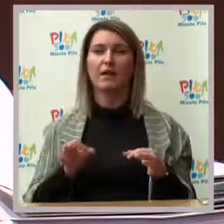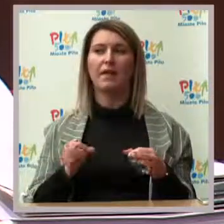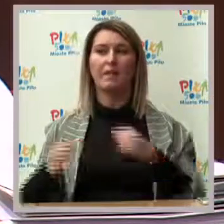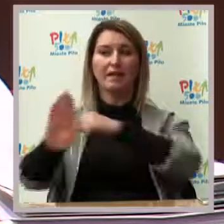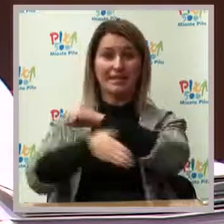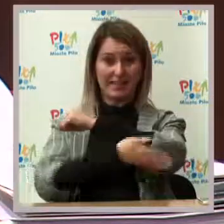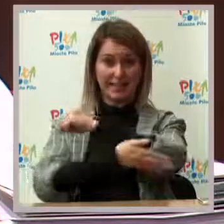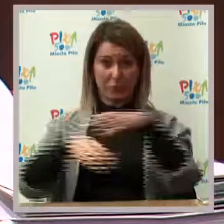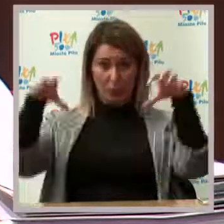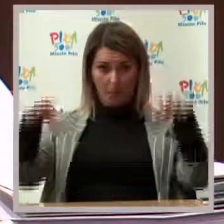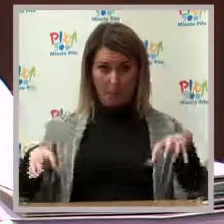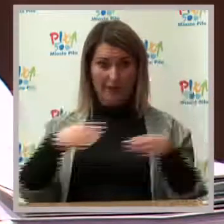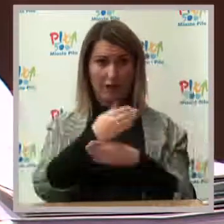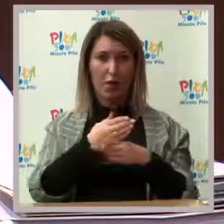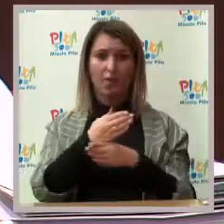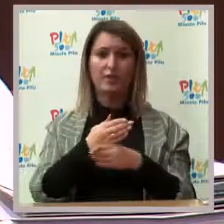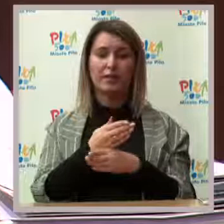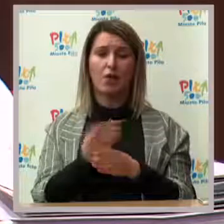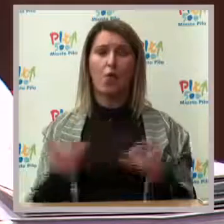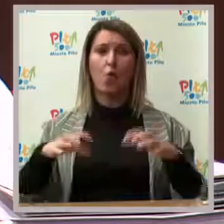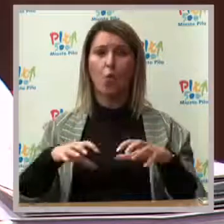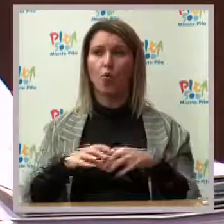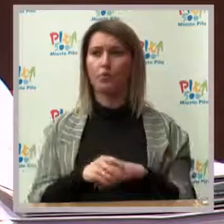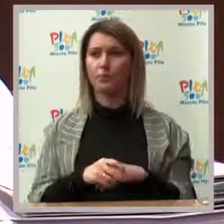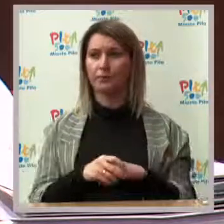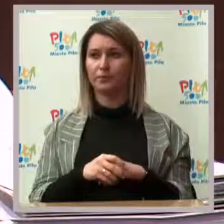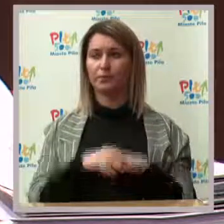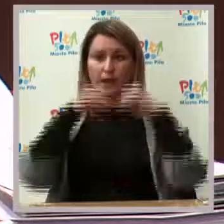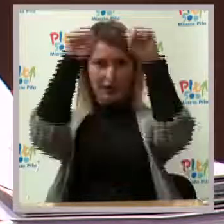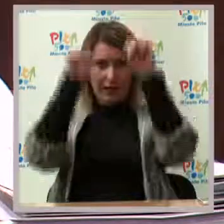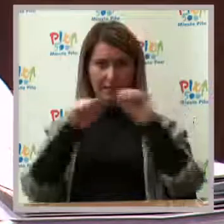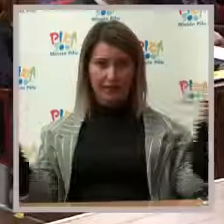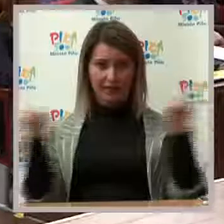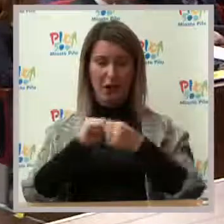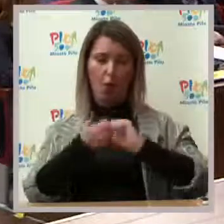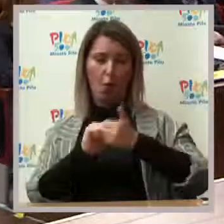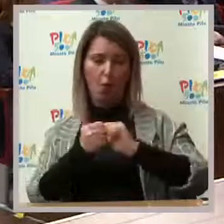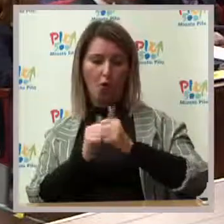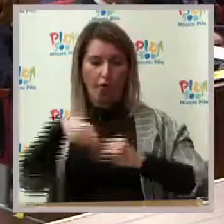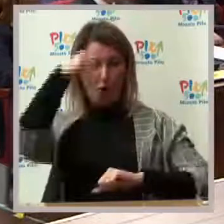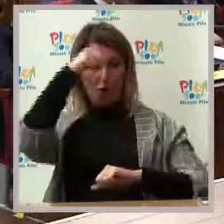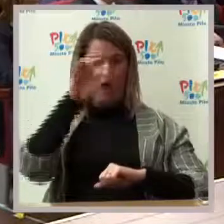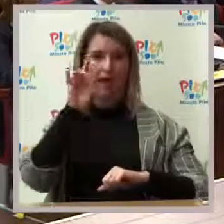wiceprezes Pilskiego Lekkoatletycznego Klubu Sportowego Gwda Piła.